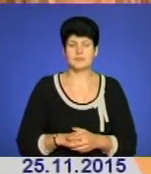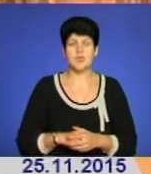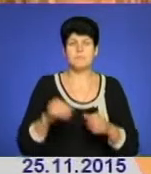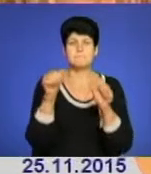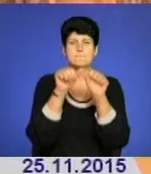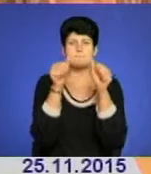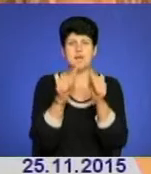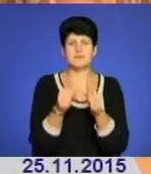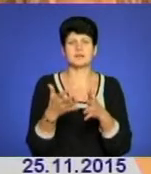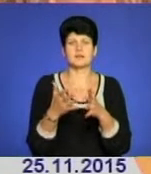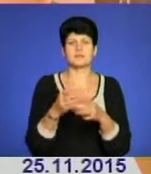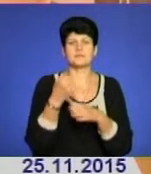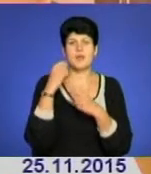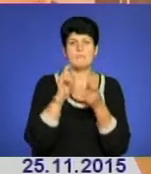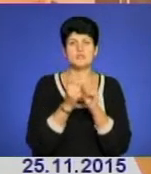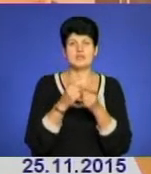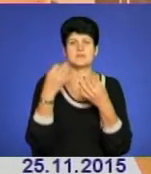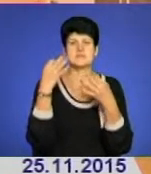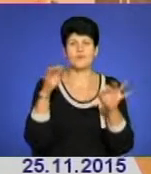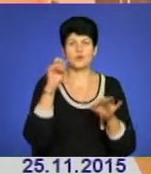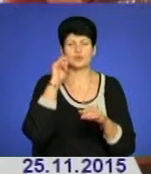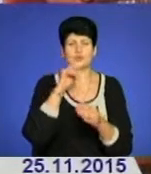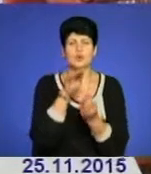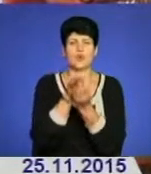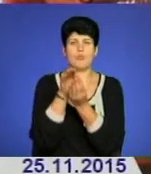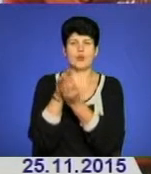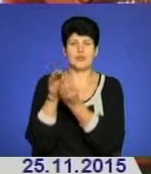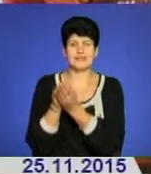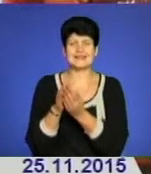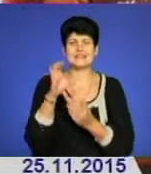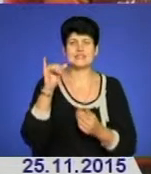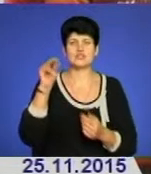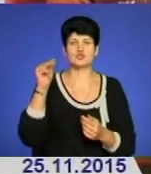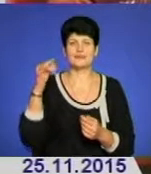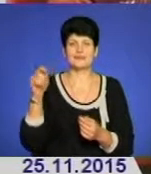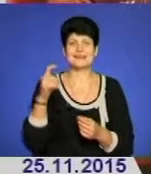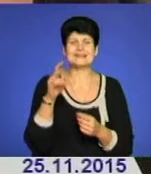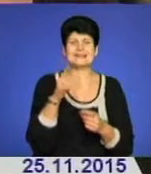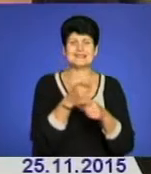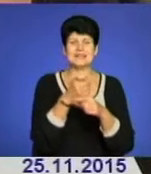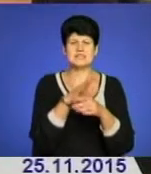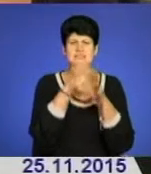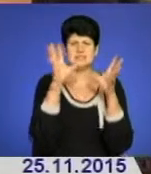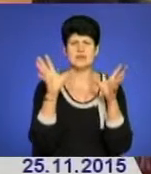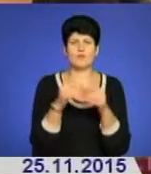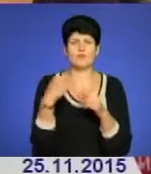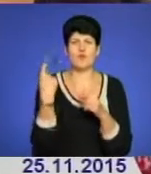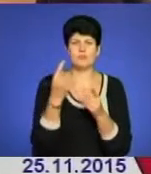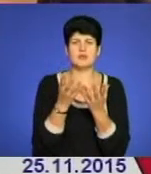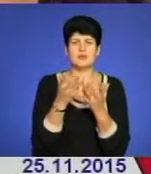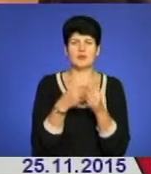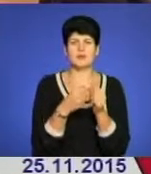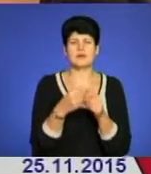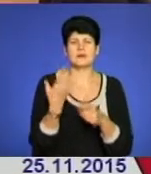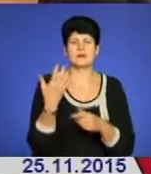Пам'ятники борцям за волю України, могили січових стрільців, місця бойової звитяги повстанців. Загалом в області нараховують